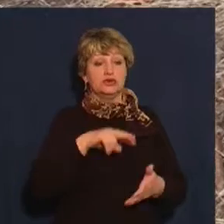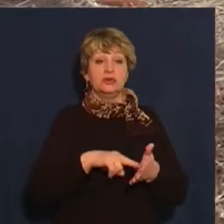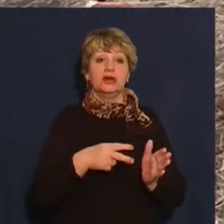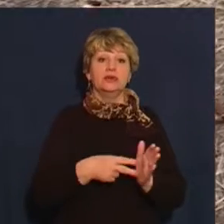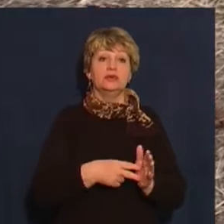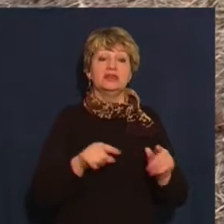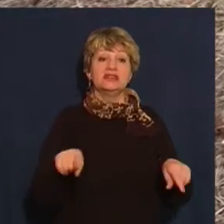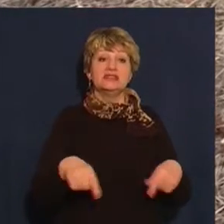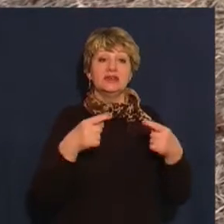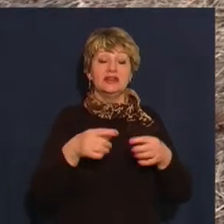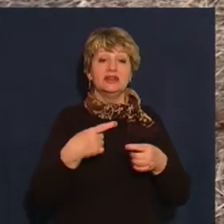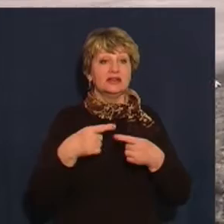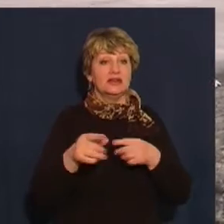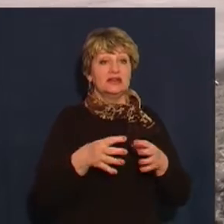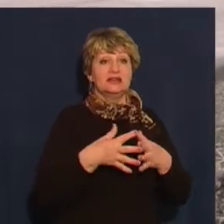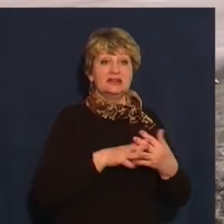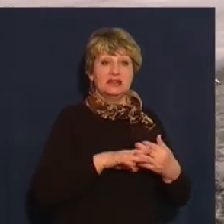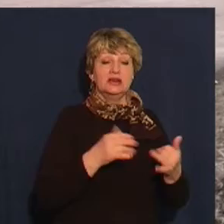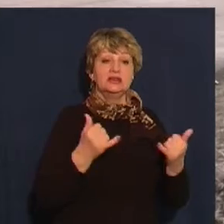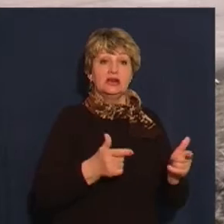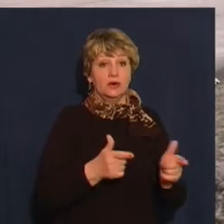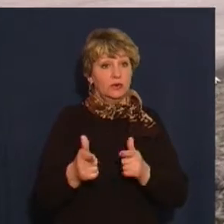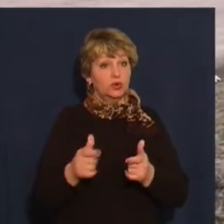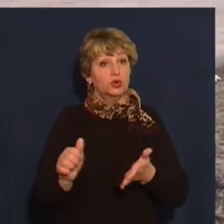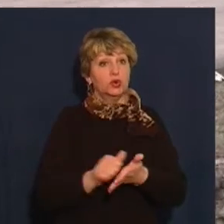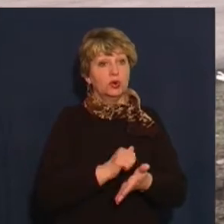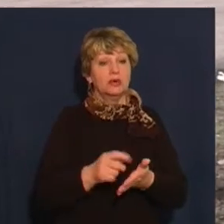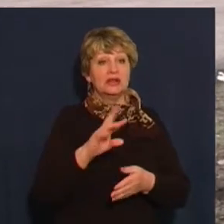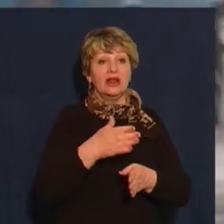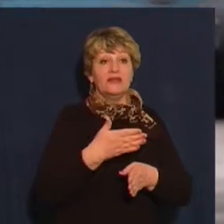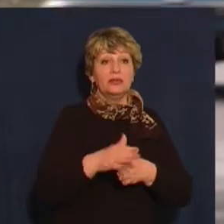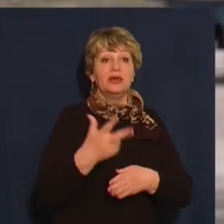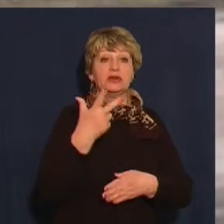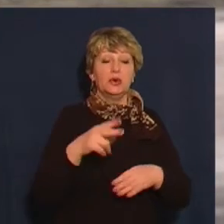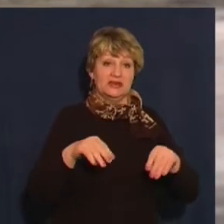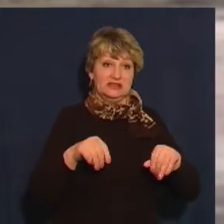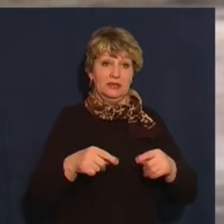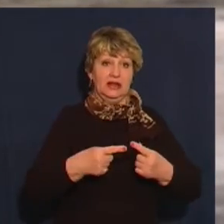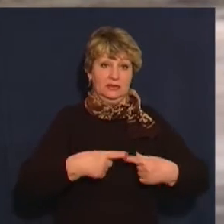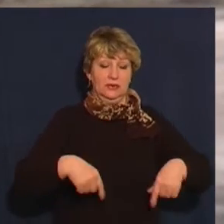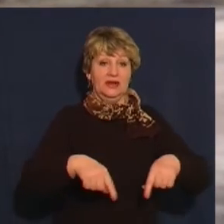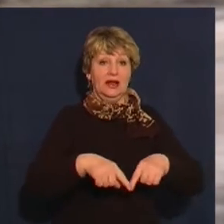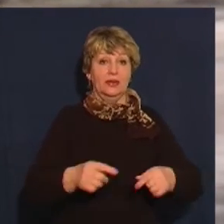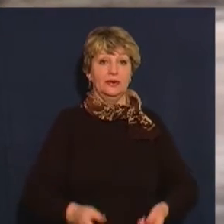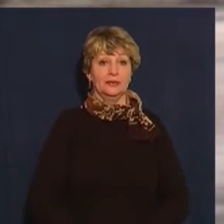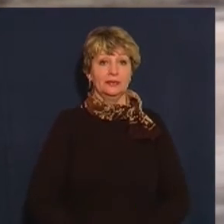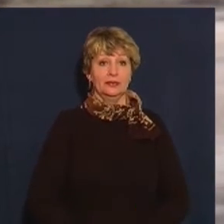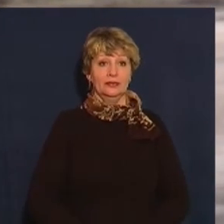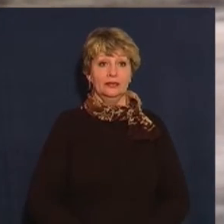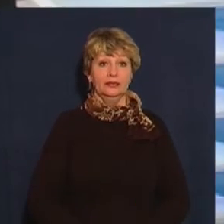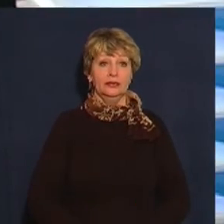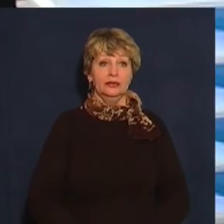в Степанках і Бузукові. Нині готують документи для відведення 3 земельних ділянок. Ольга Гуржій, Максим Шевченко, новини.